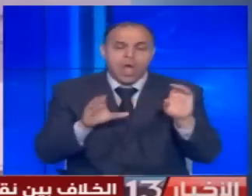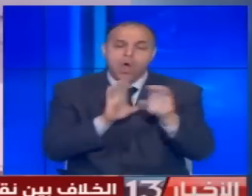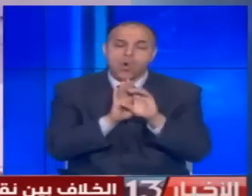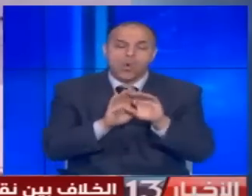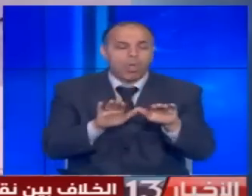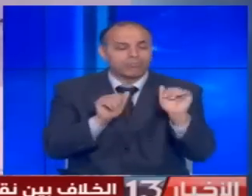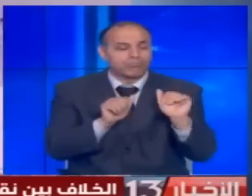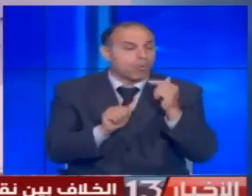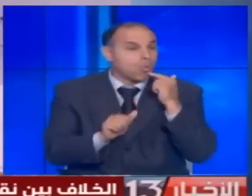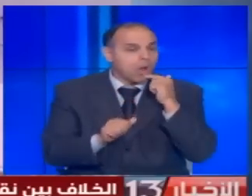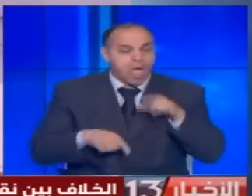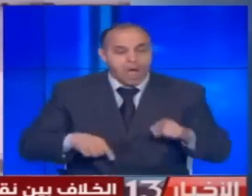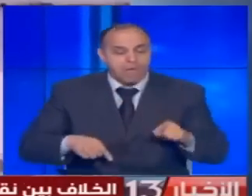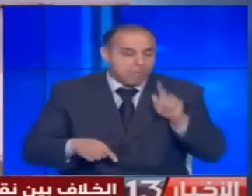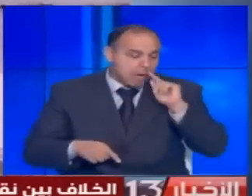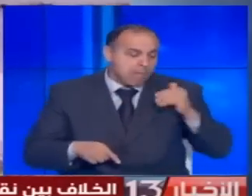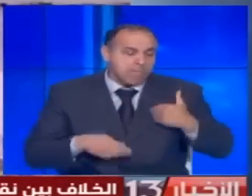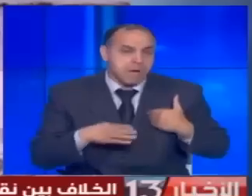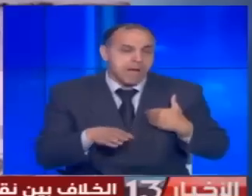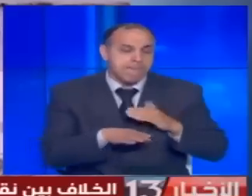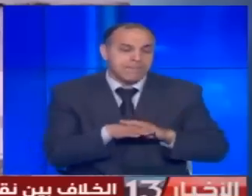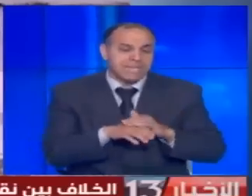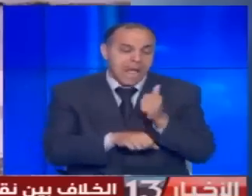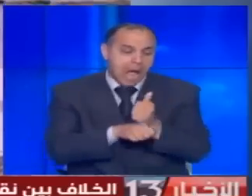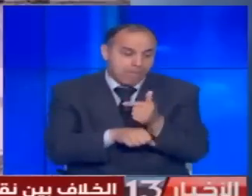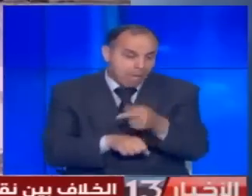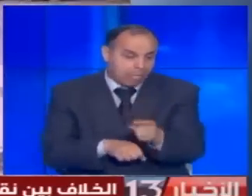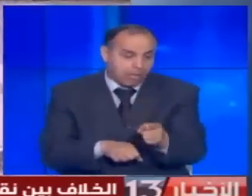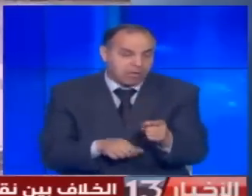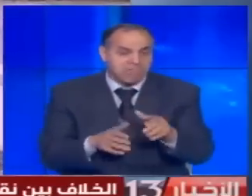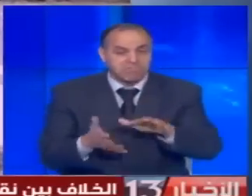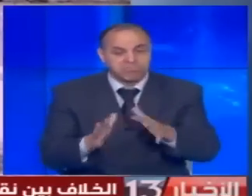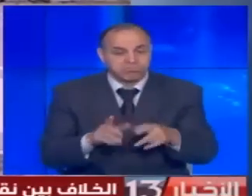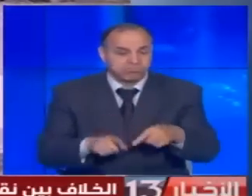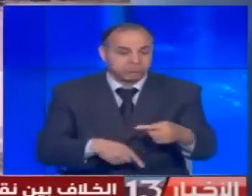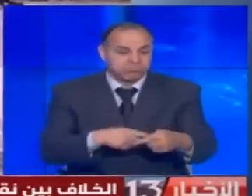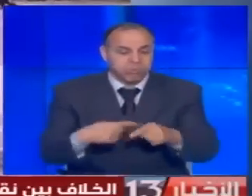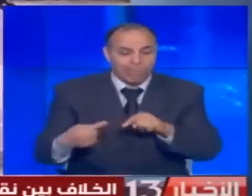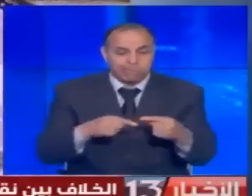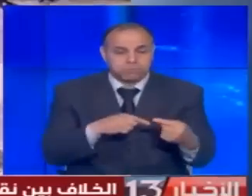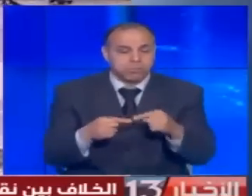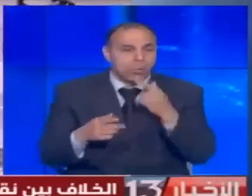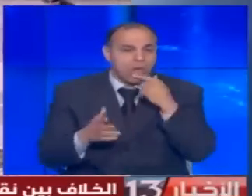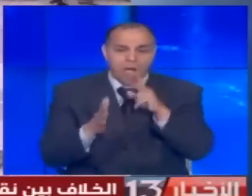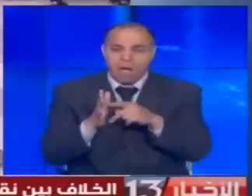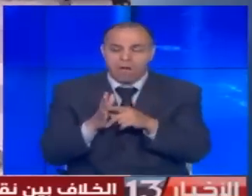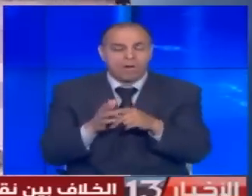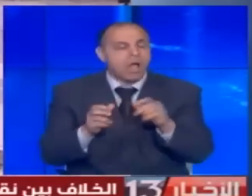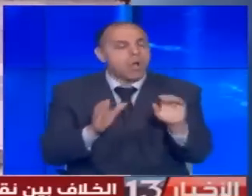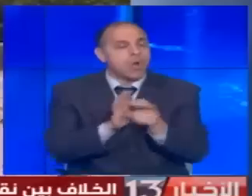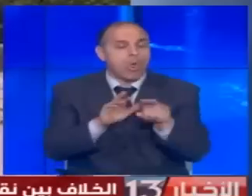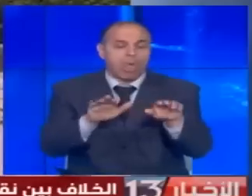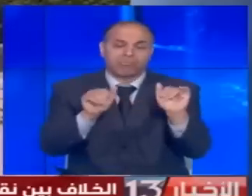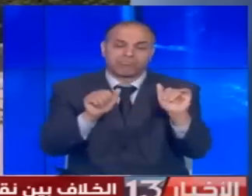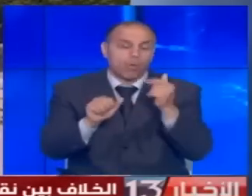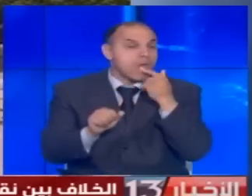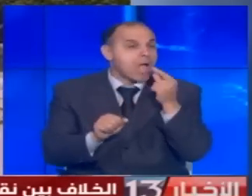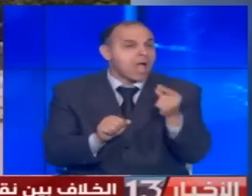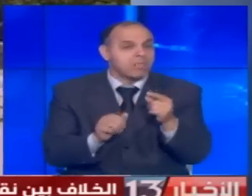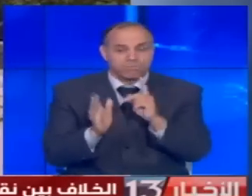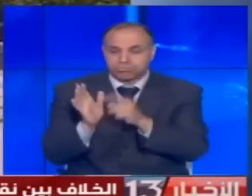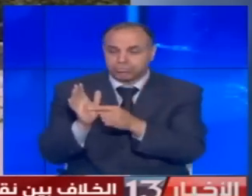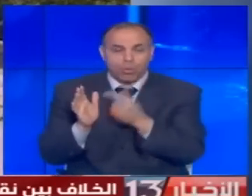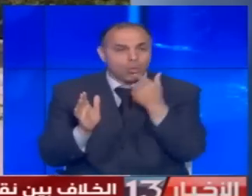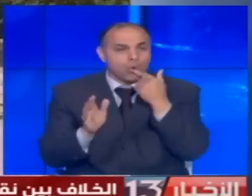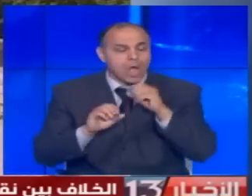ووسط تخوف الاولياء حول مصير السنه الدراسيه يتواصل الجدل حول قرار تعليق الدروس المزمع تنفيذه